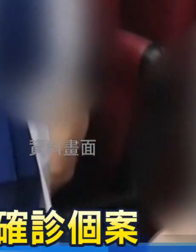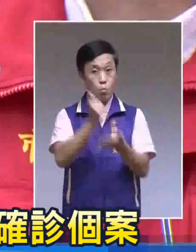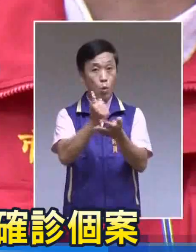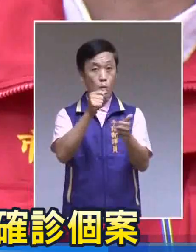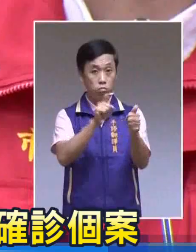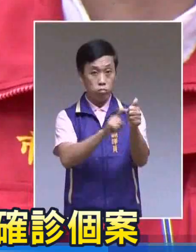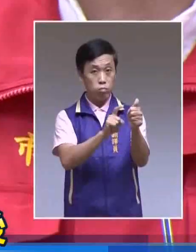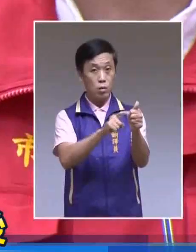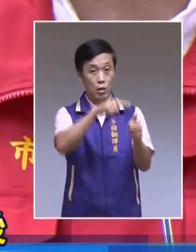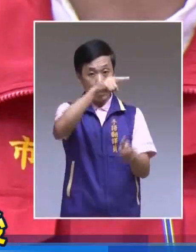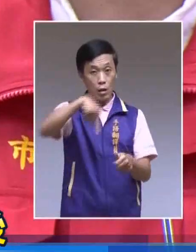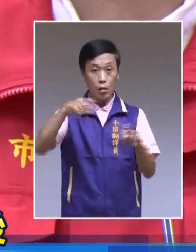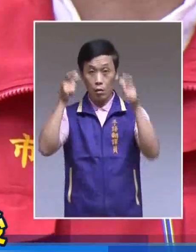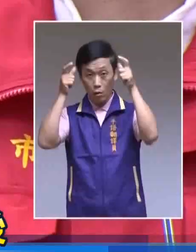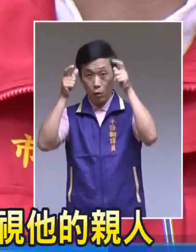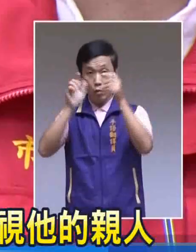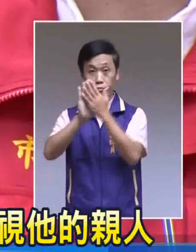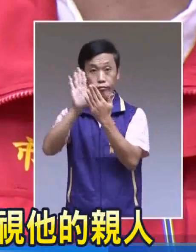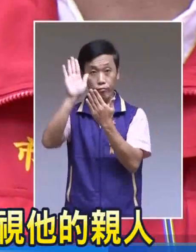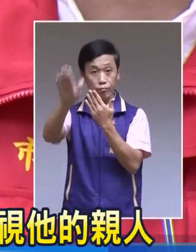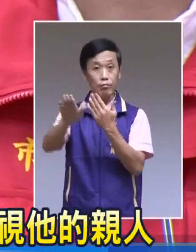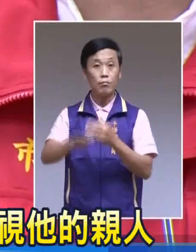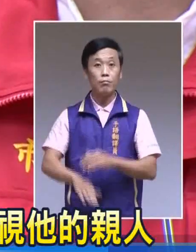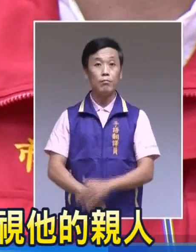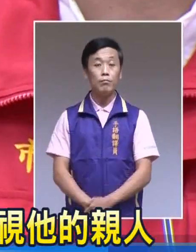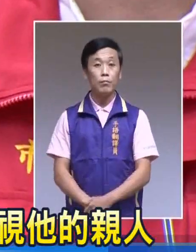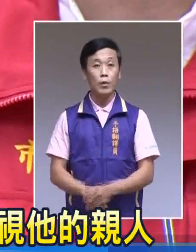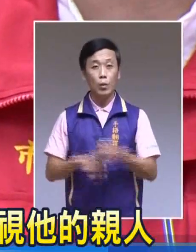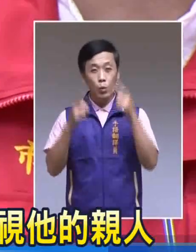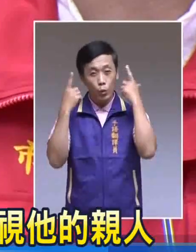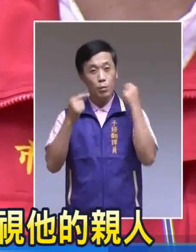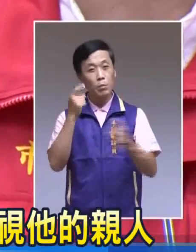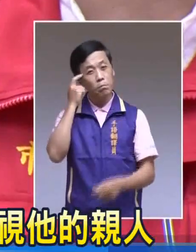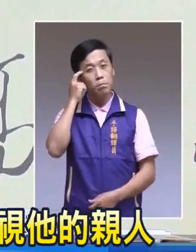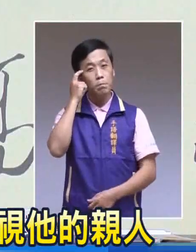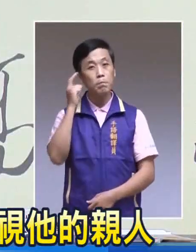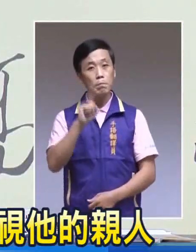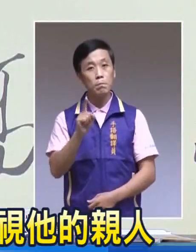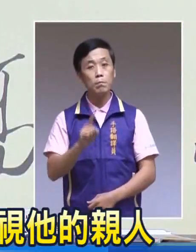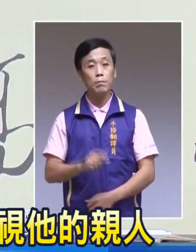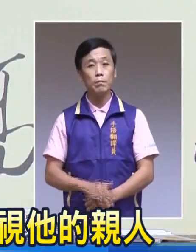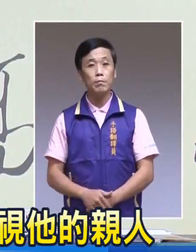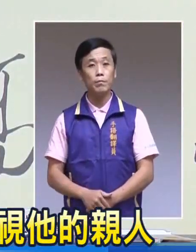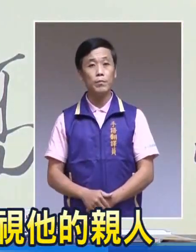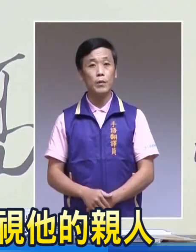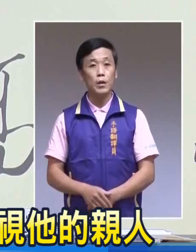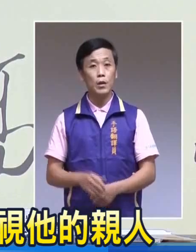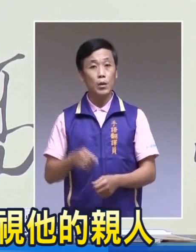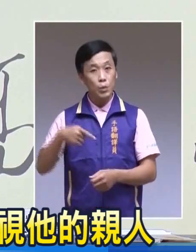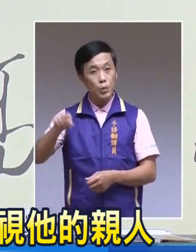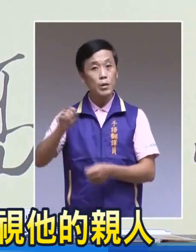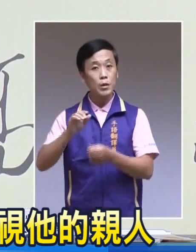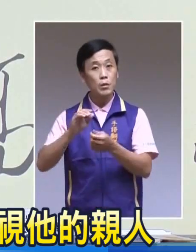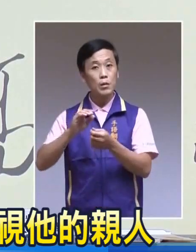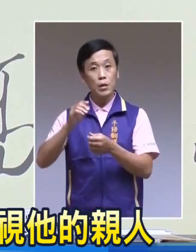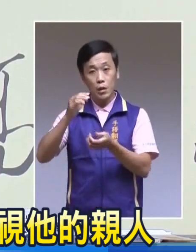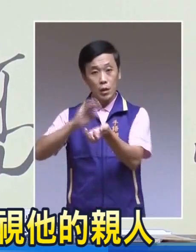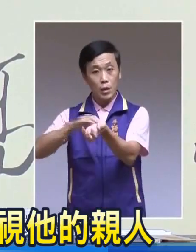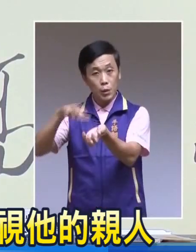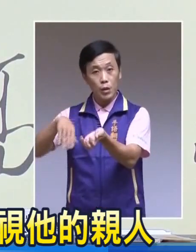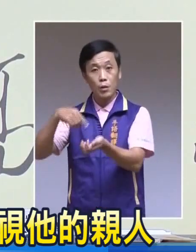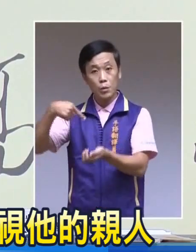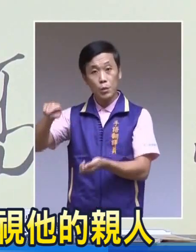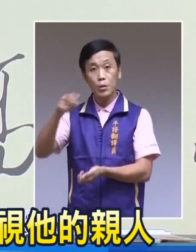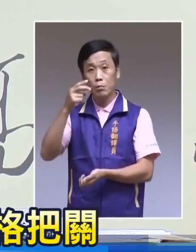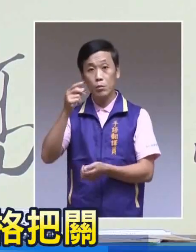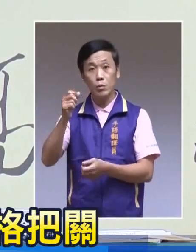确诊个案。来到高雄以后，那也本来是想说啊，在到医院能够探视啊